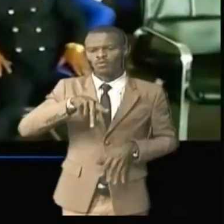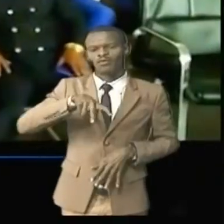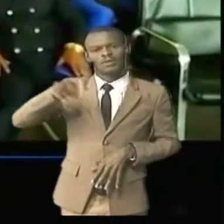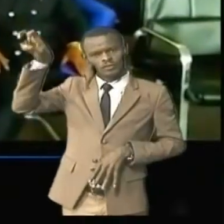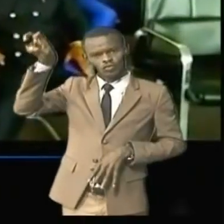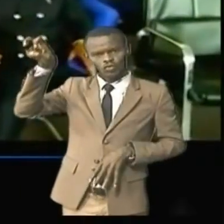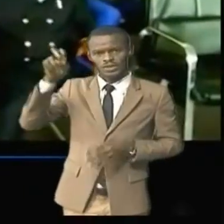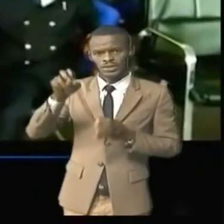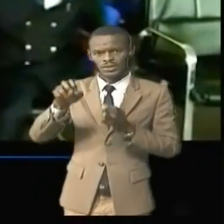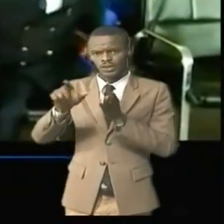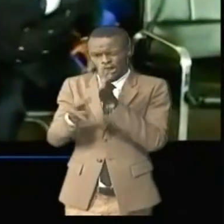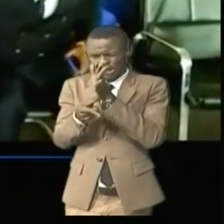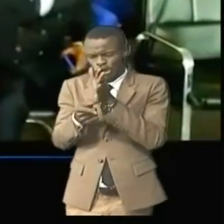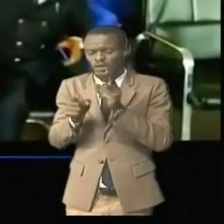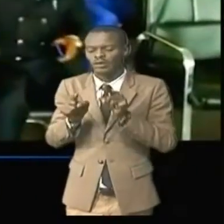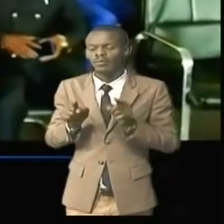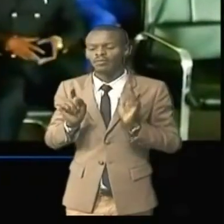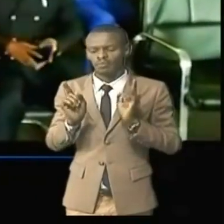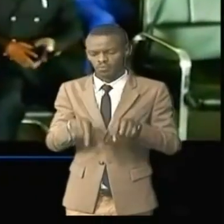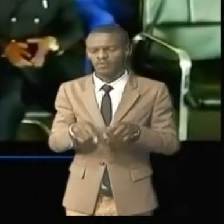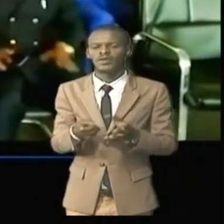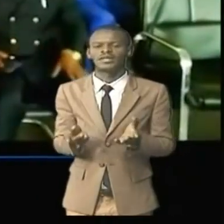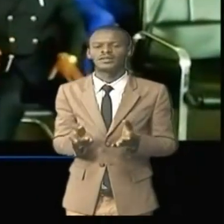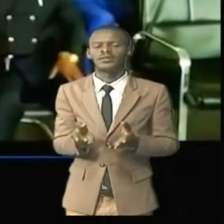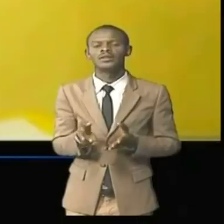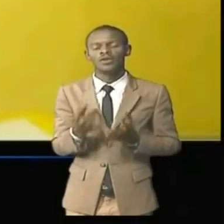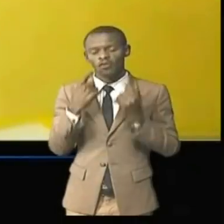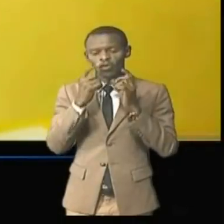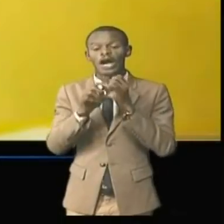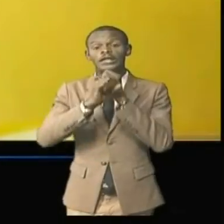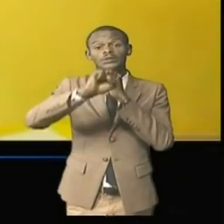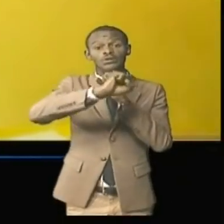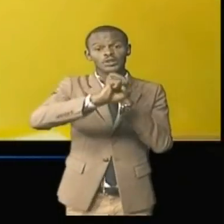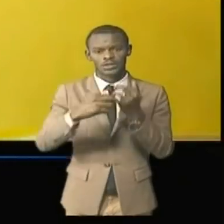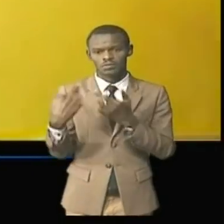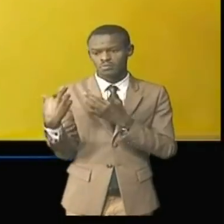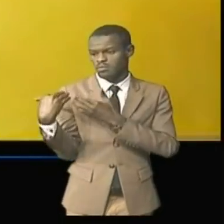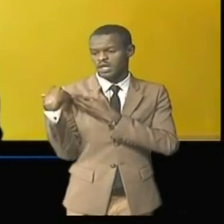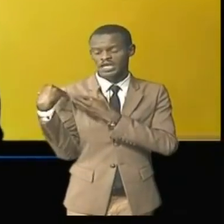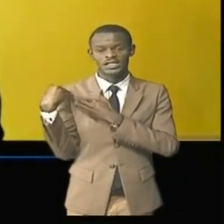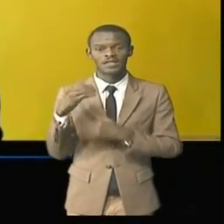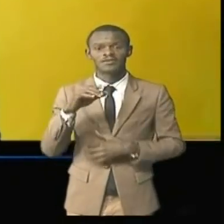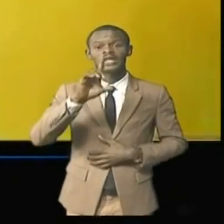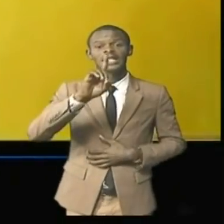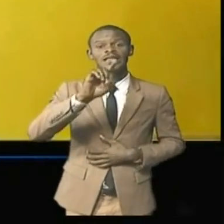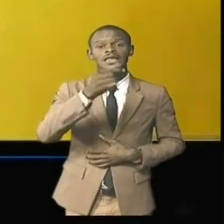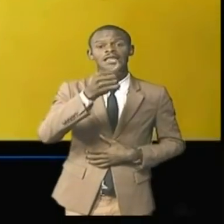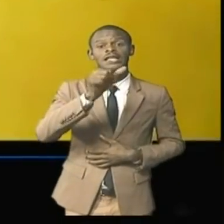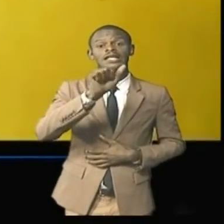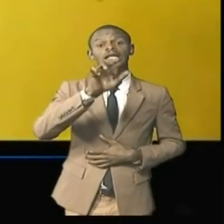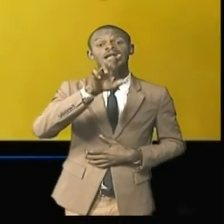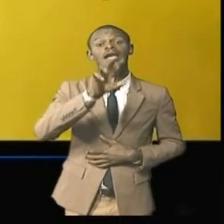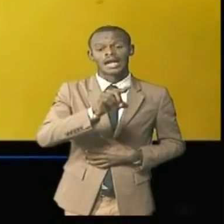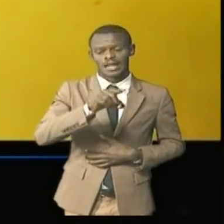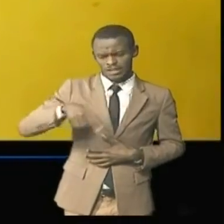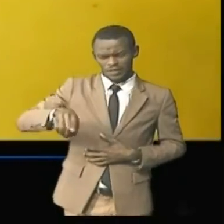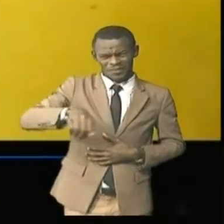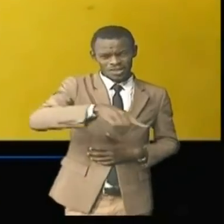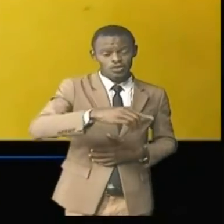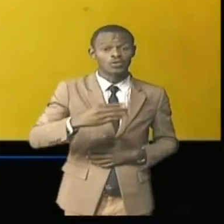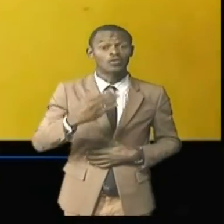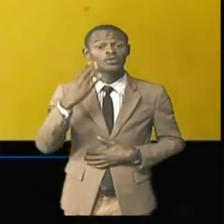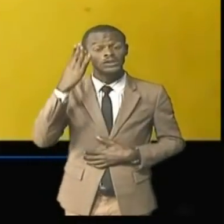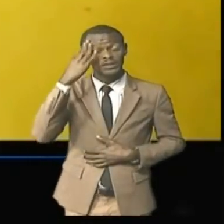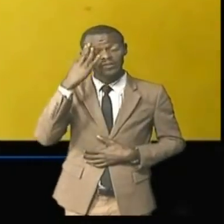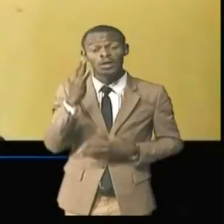République d'avoir les moyens de sa politique. Le directeur provincial de la DGRAD, Grand Bandundu, rappelle la pertinence de la signature